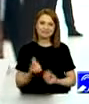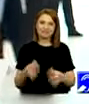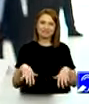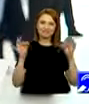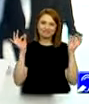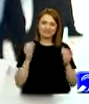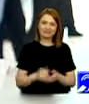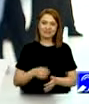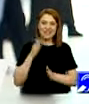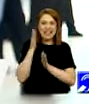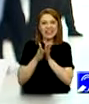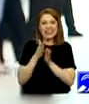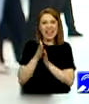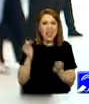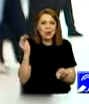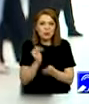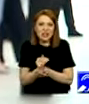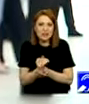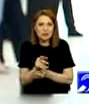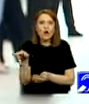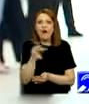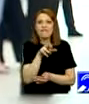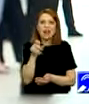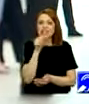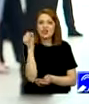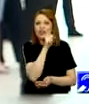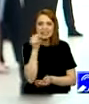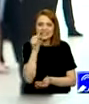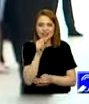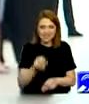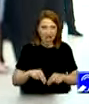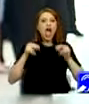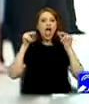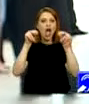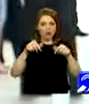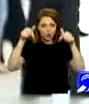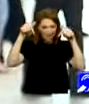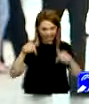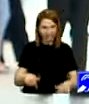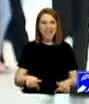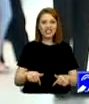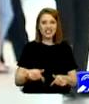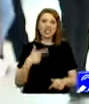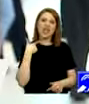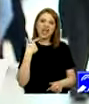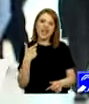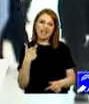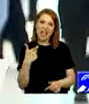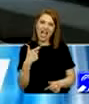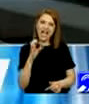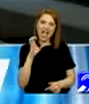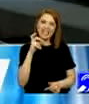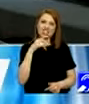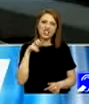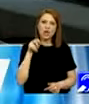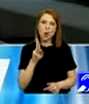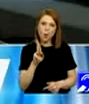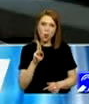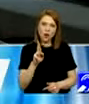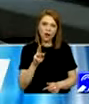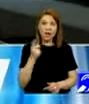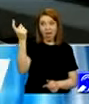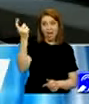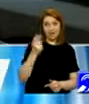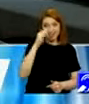bun găsit, trenulețul fraților Radbahov și a Zdubilor a ajuns aici pe peronul gării feroviare din Chișinău de la